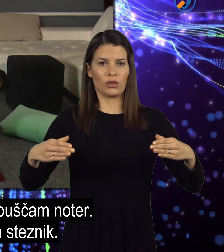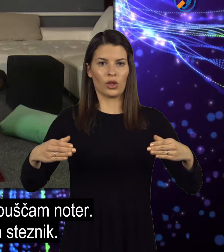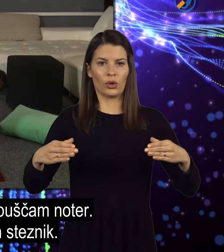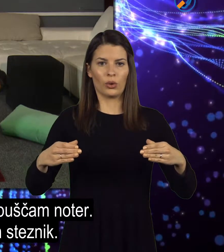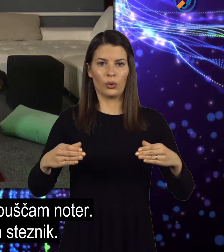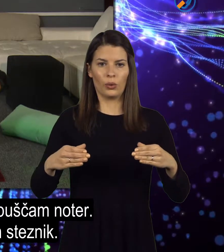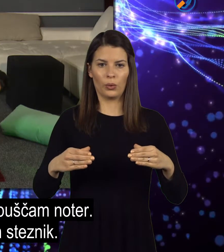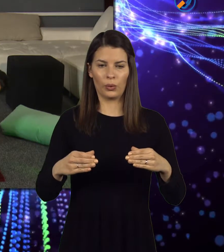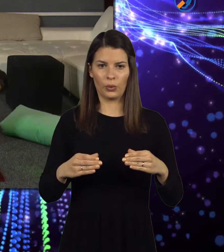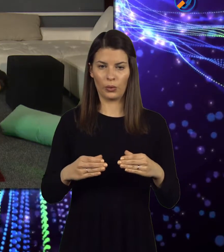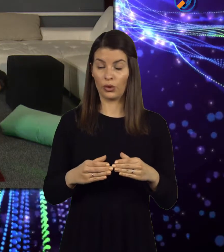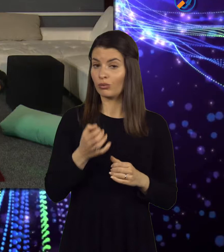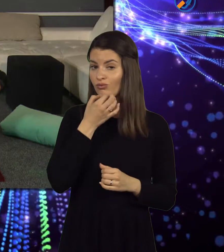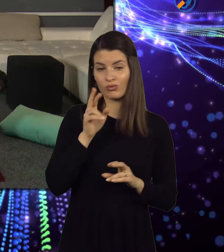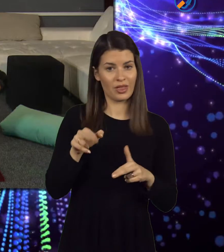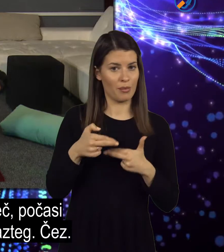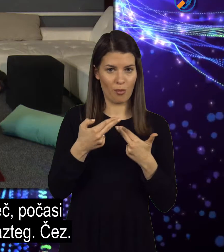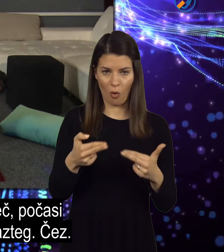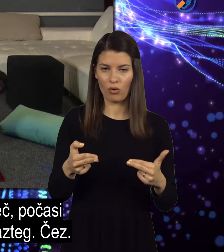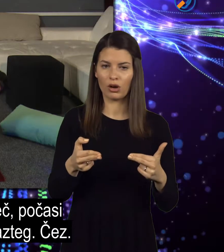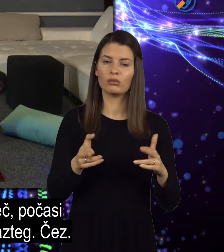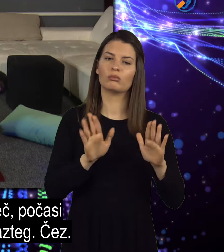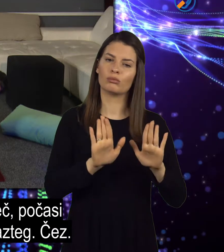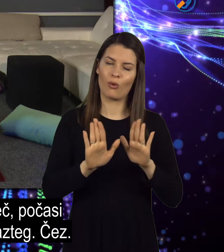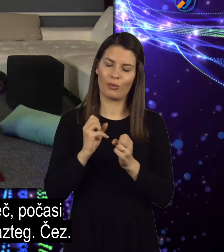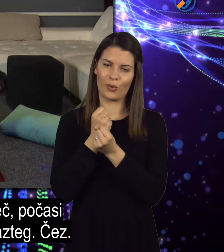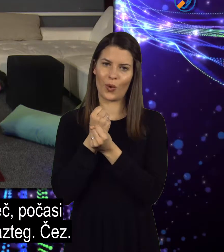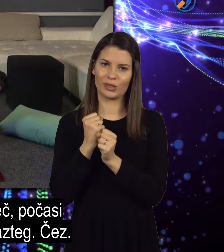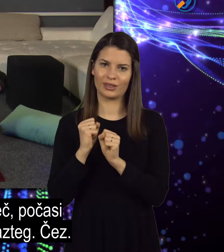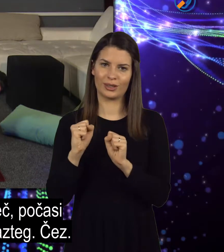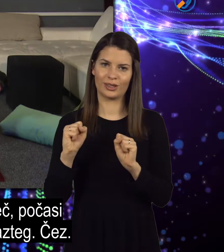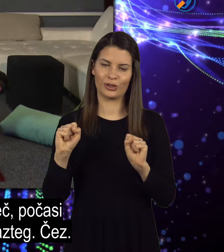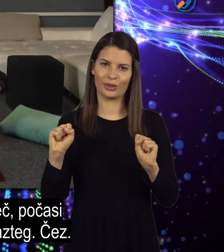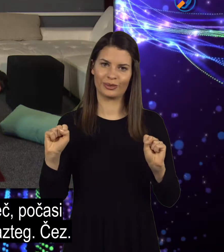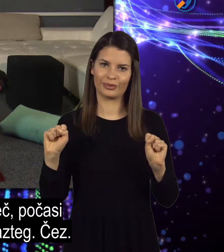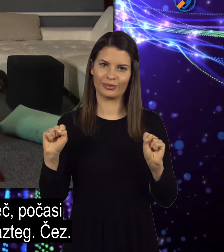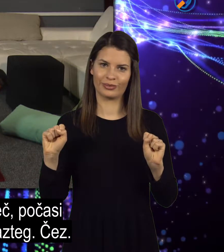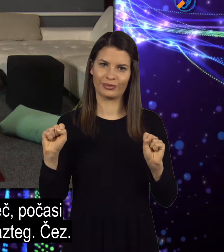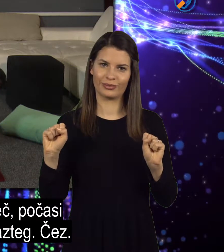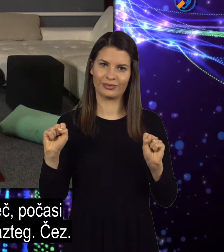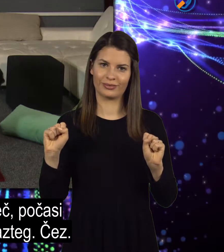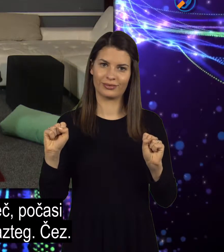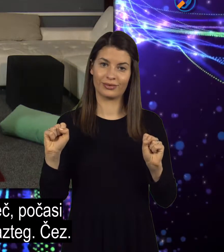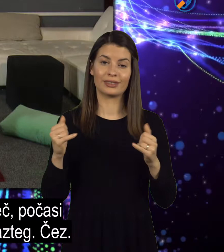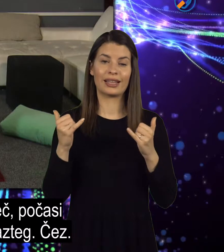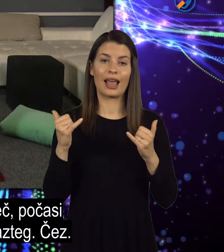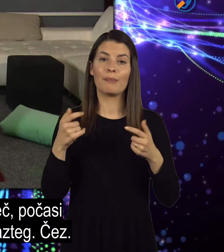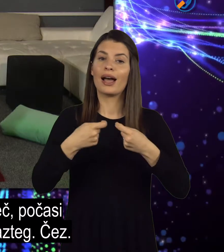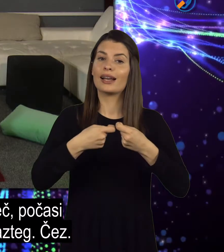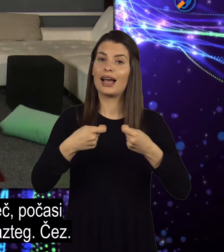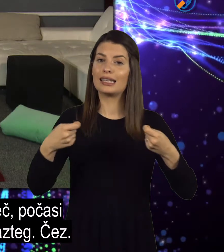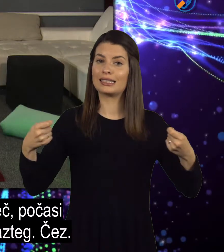celoten steznik. Če ne moraš več, počasi spustiš in